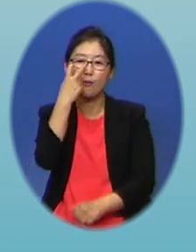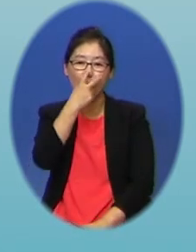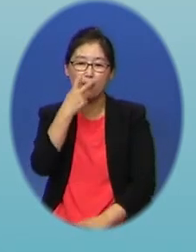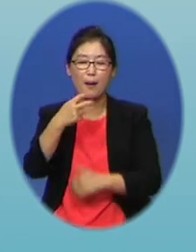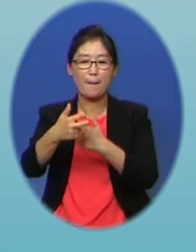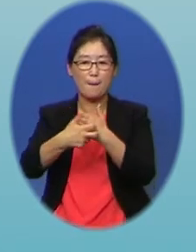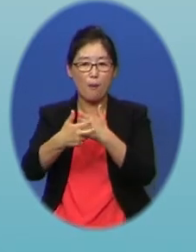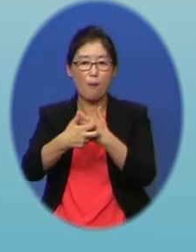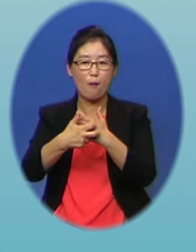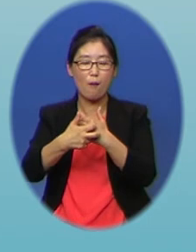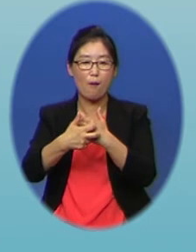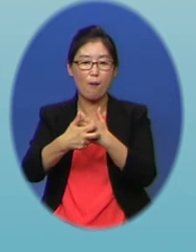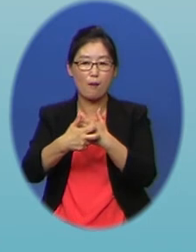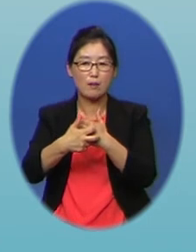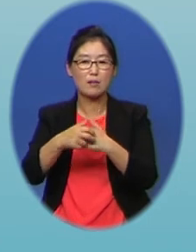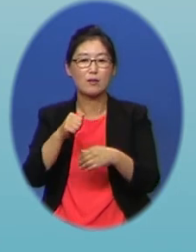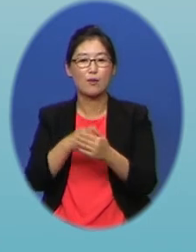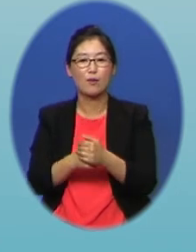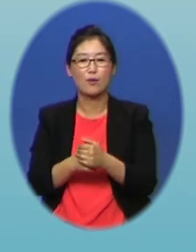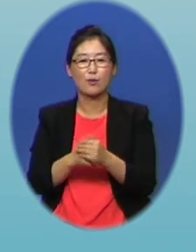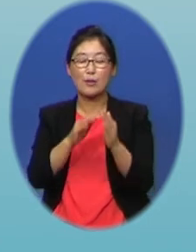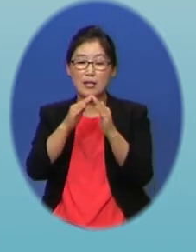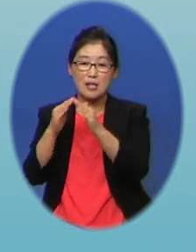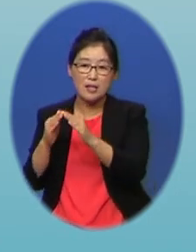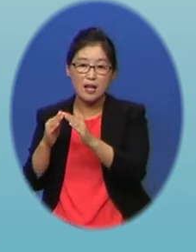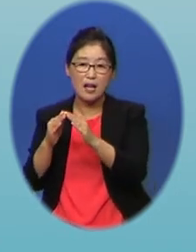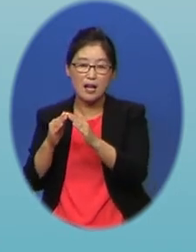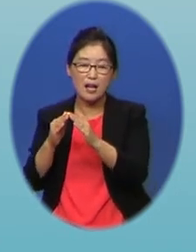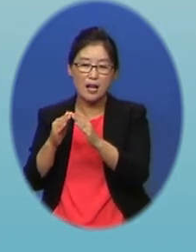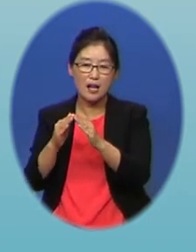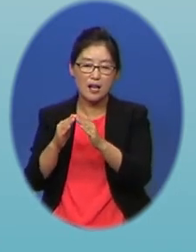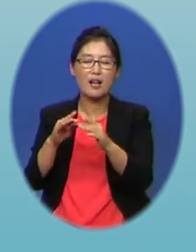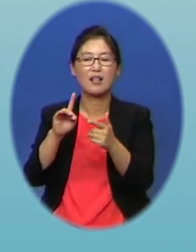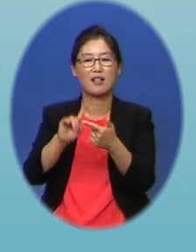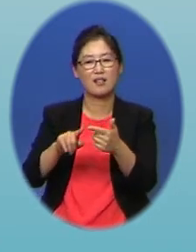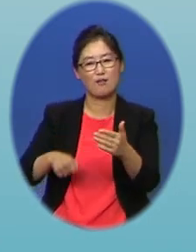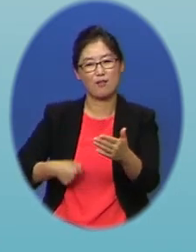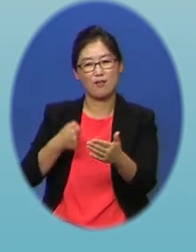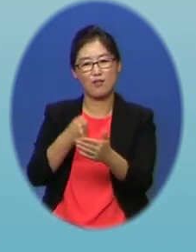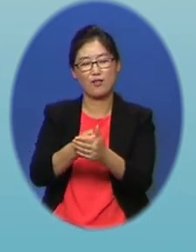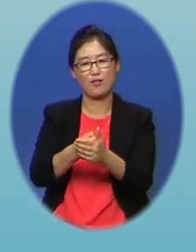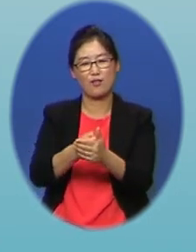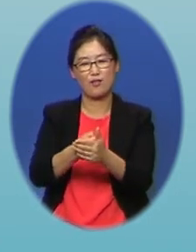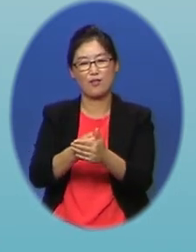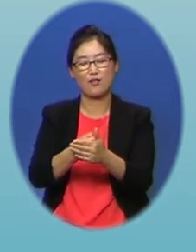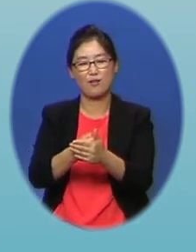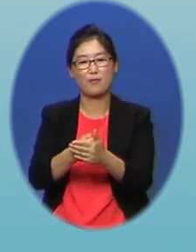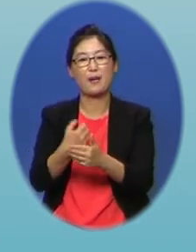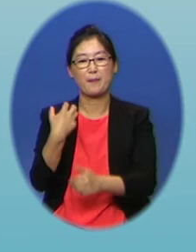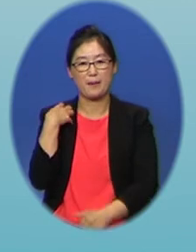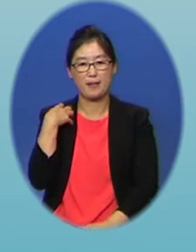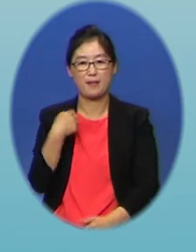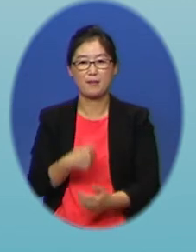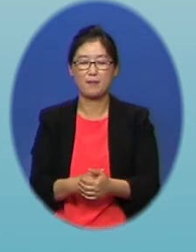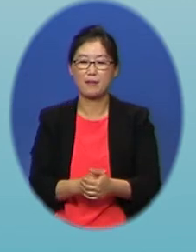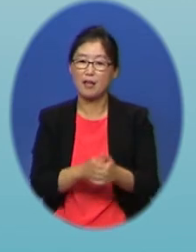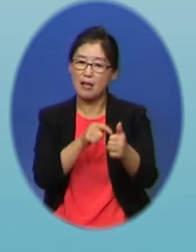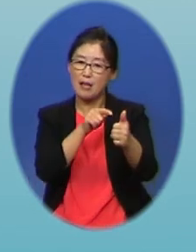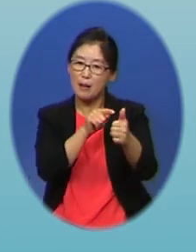병원 진료, 이사 등의 신상 영역까지 결정할 수 있습니다. 피성년 후견인이 한